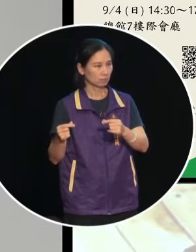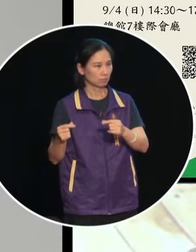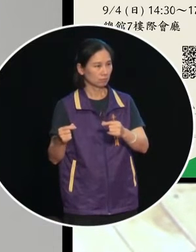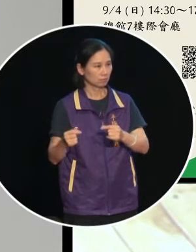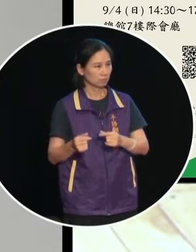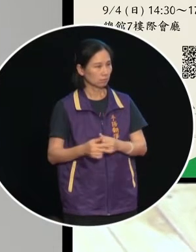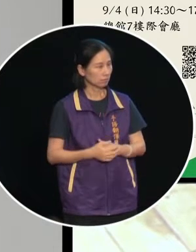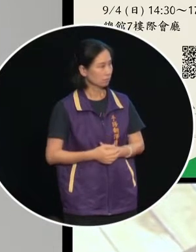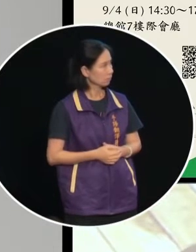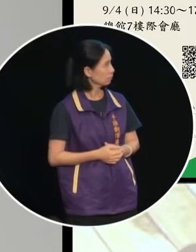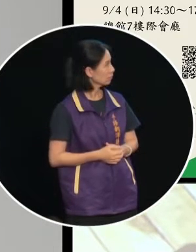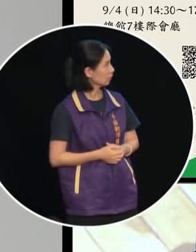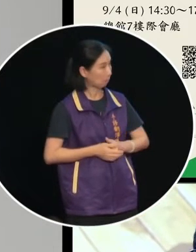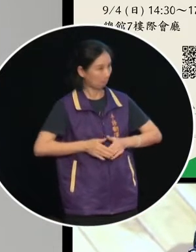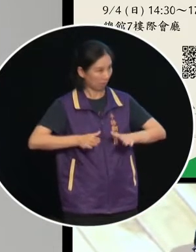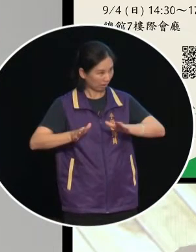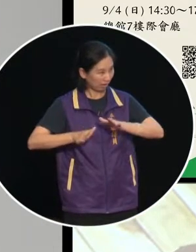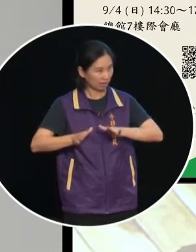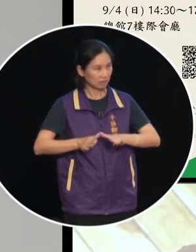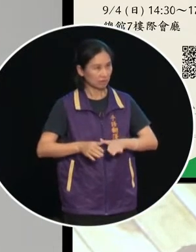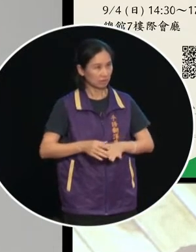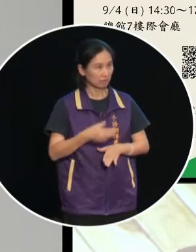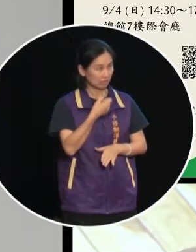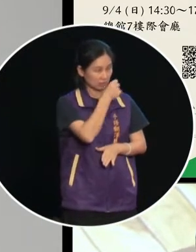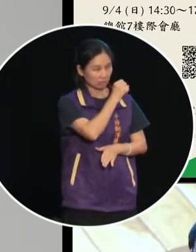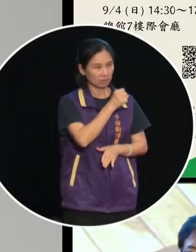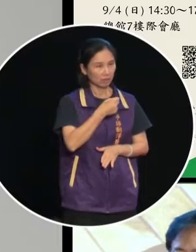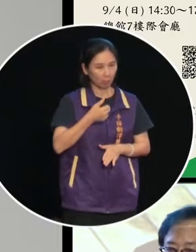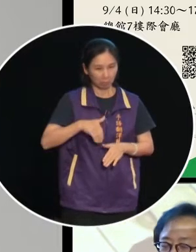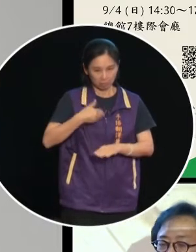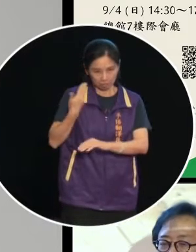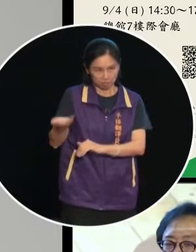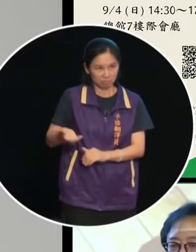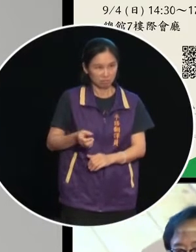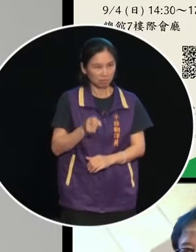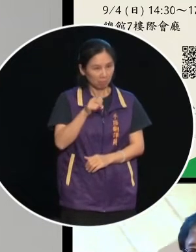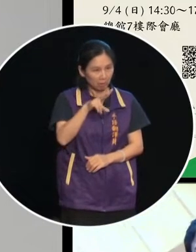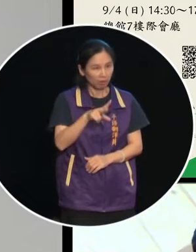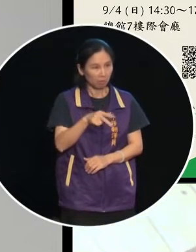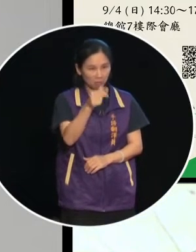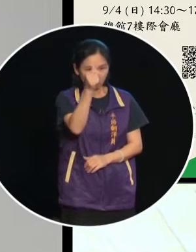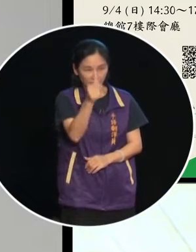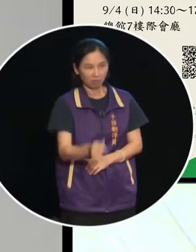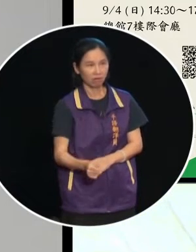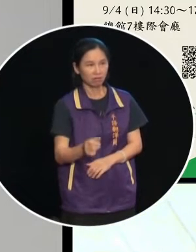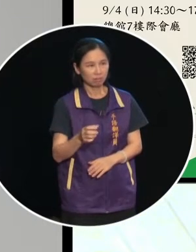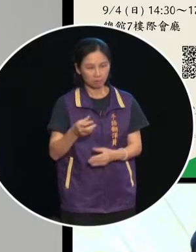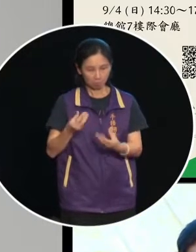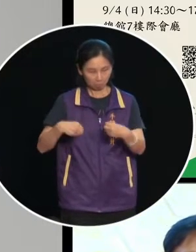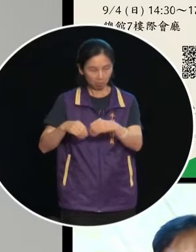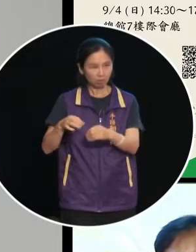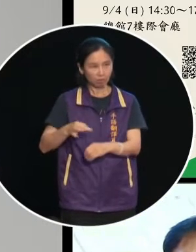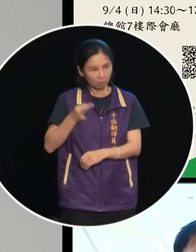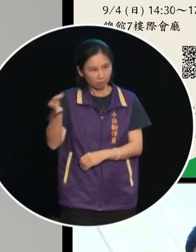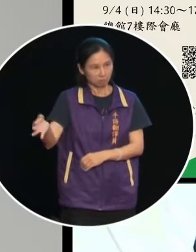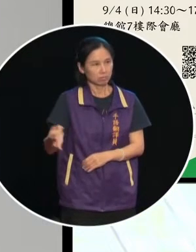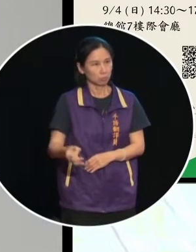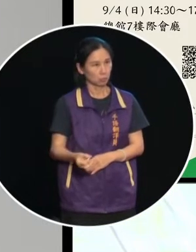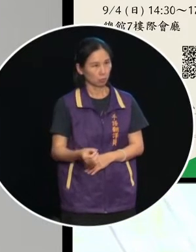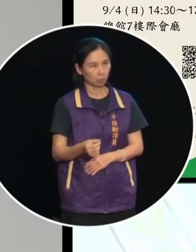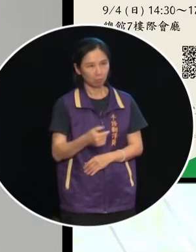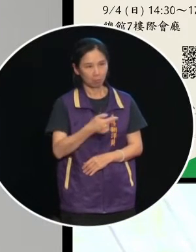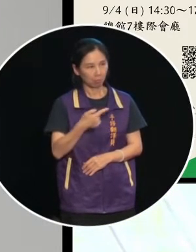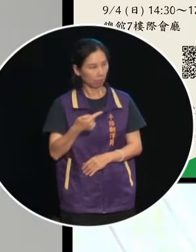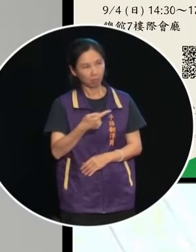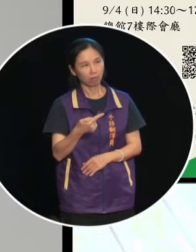311大地震，台湾给日本200亿的捐款，这个真的让日本感动，而